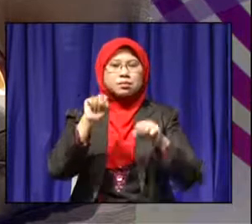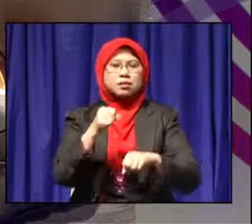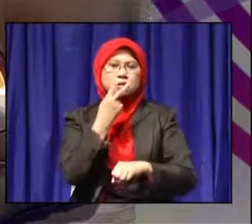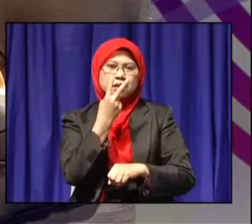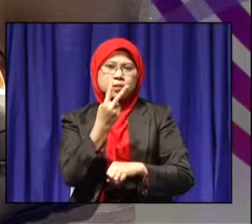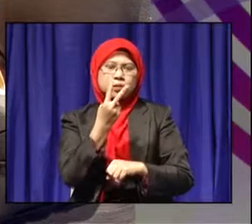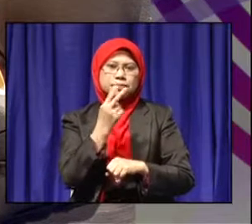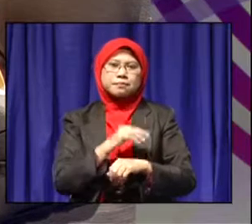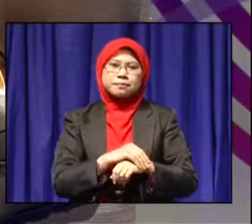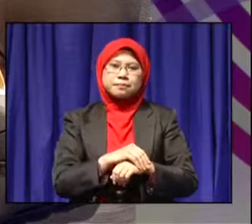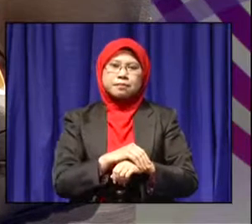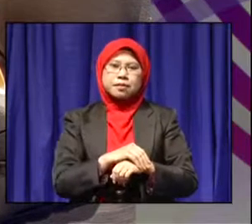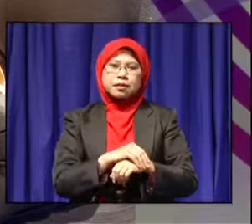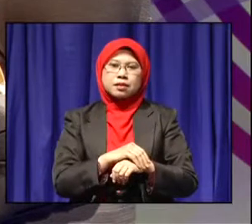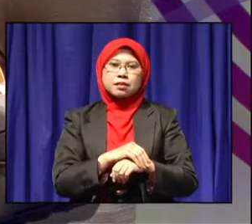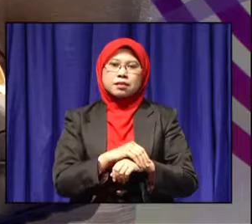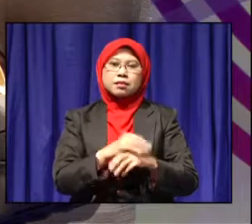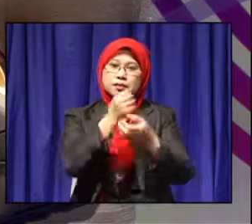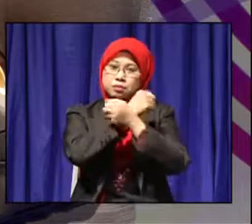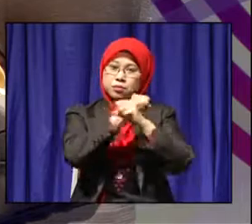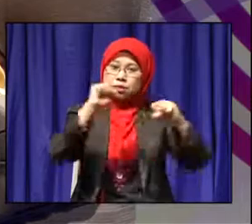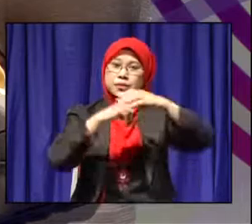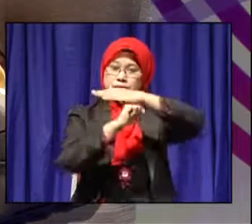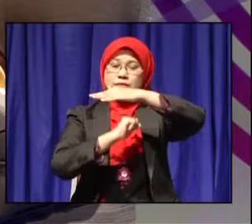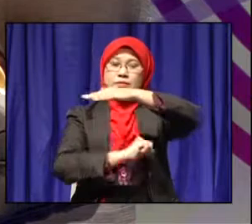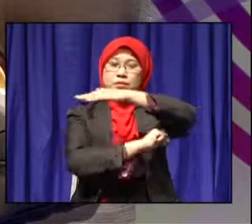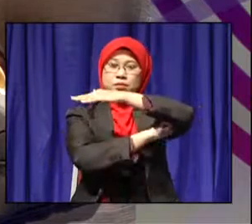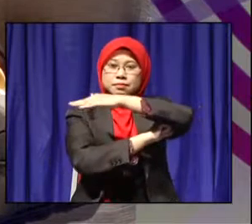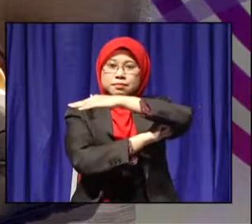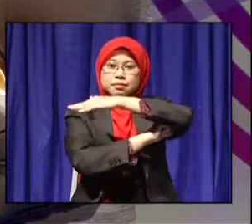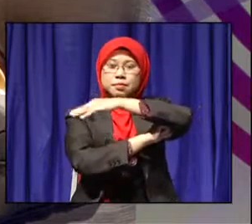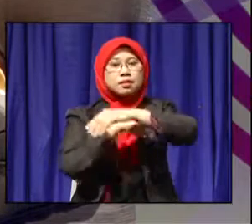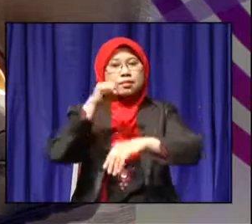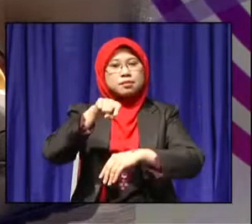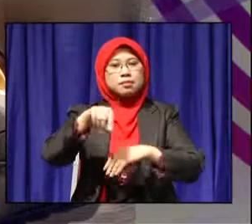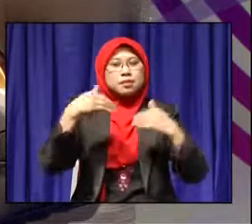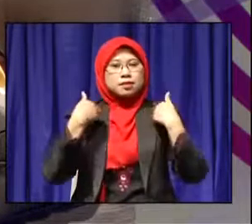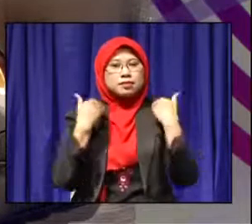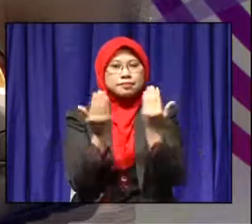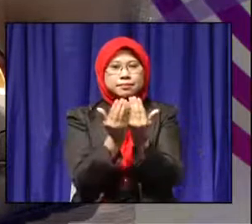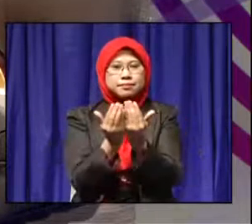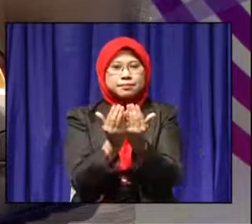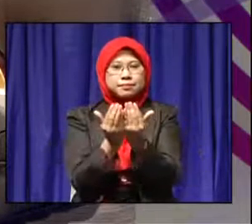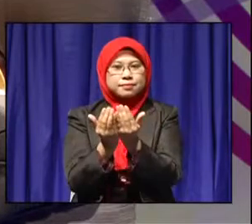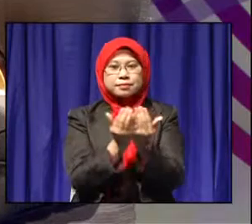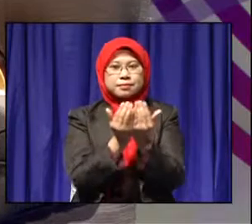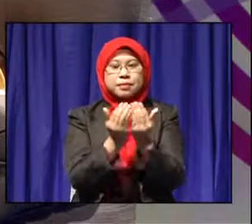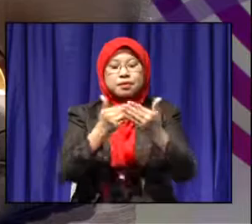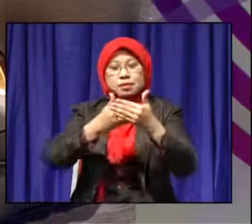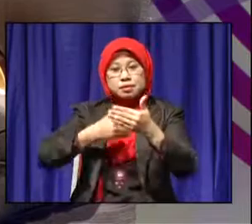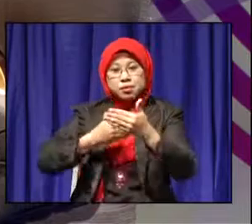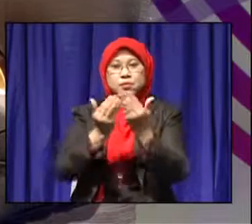kira dari SP prasarana atau infrastruktur yang perlu ada di sekolah sebelum sekolah